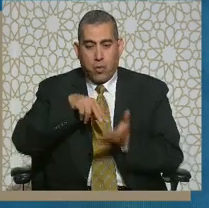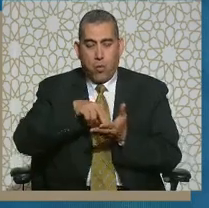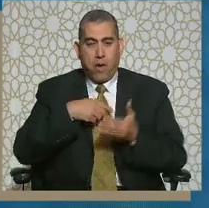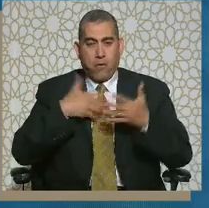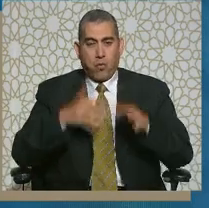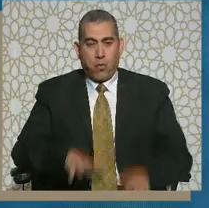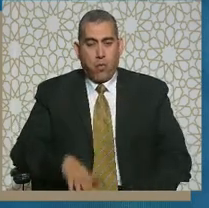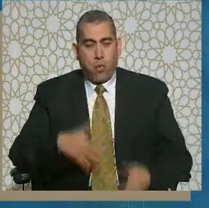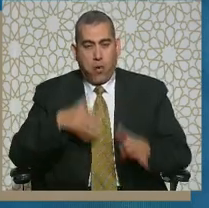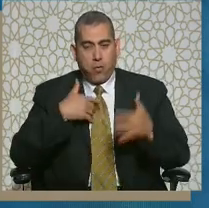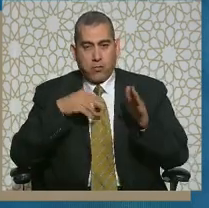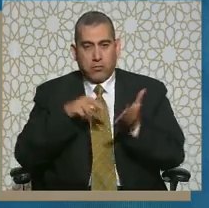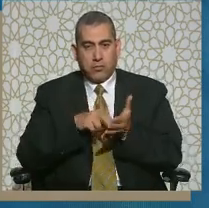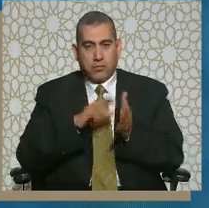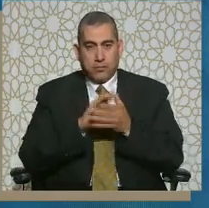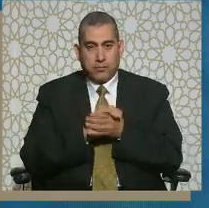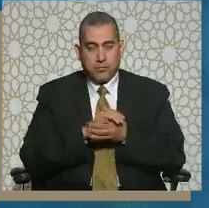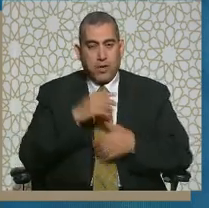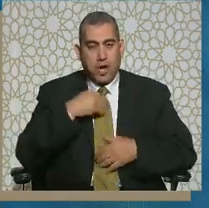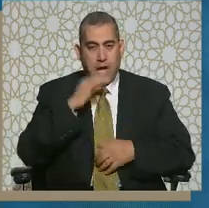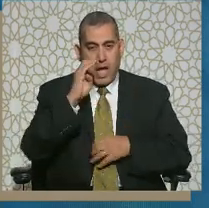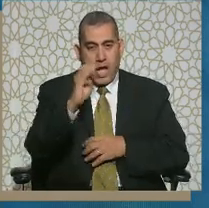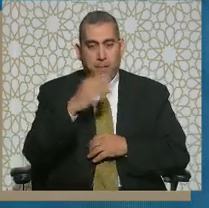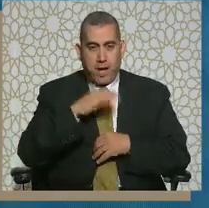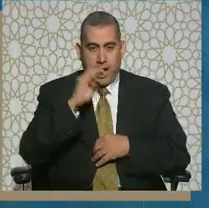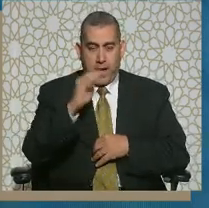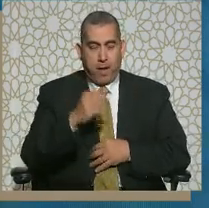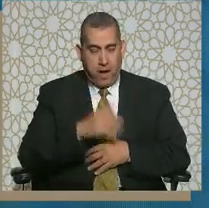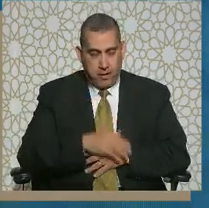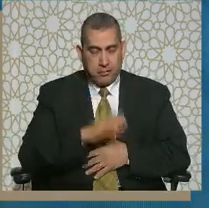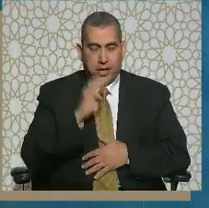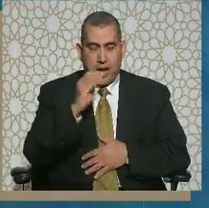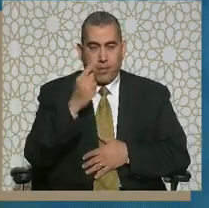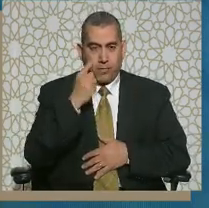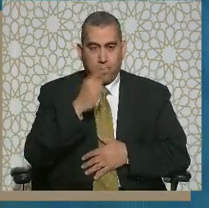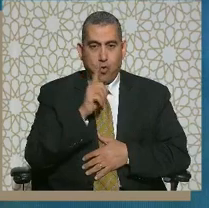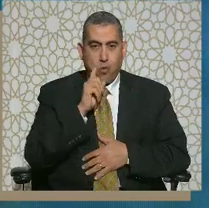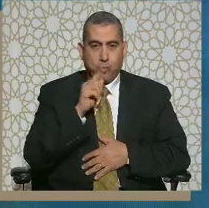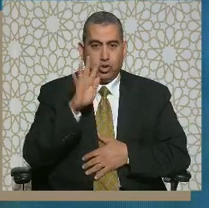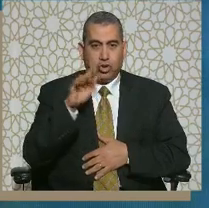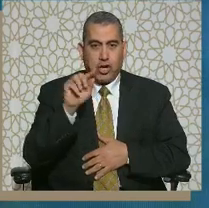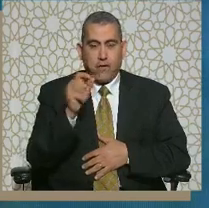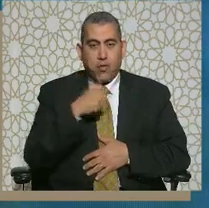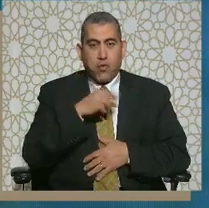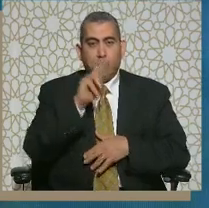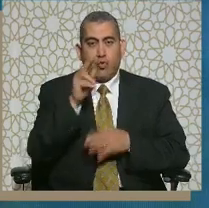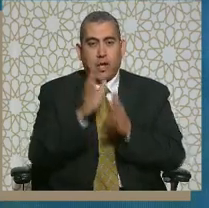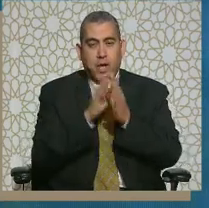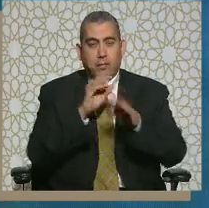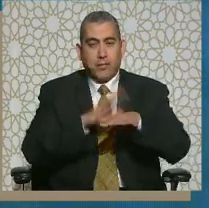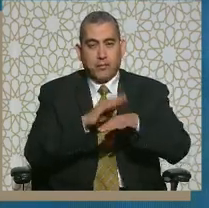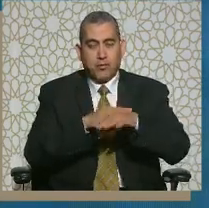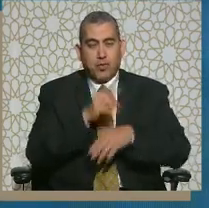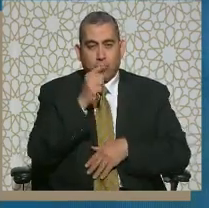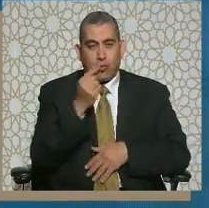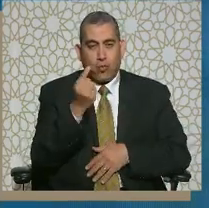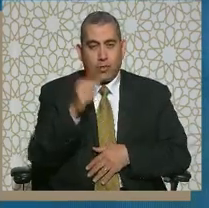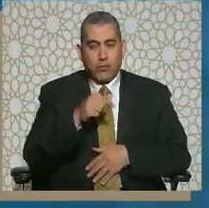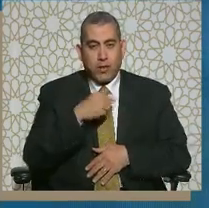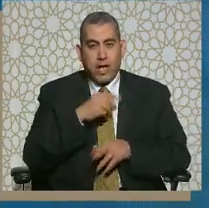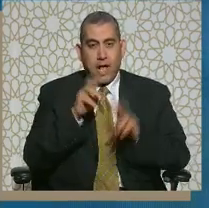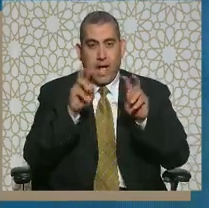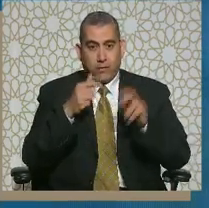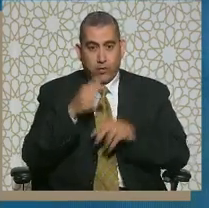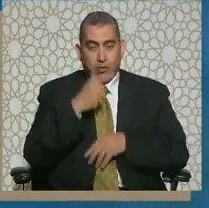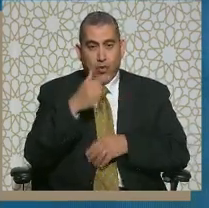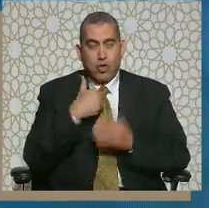ر هجاوب حضرتك هجاوب حضرتك يا حاجه ام شريف بس انا طالب منك حاجه ق قبل ما اختم مع حضرتك